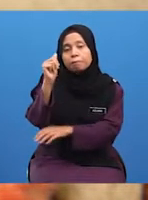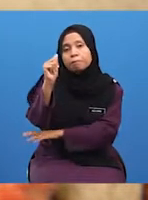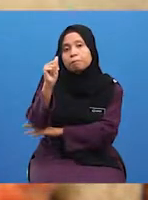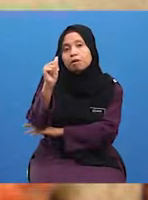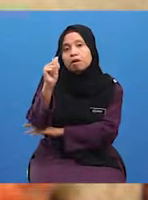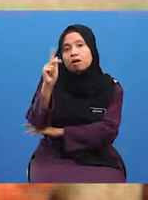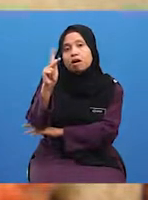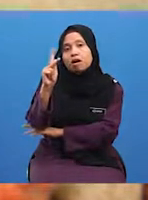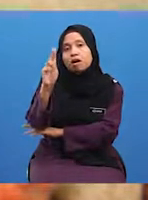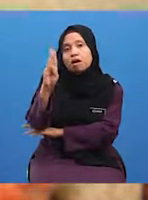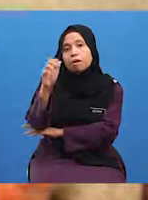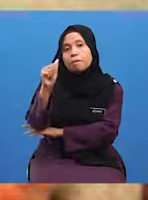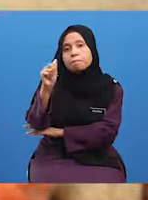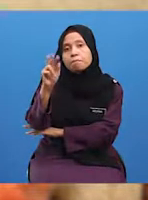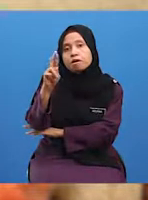of Time.